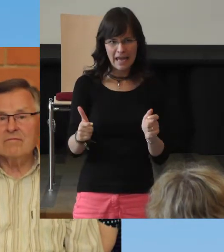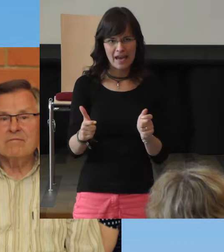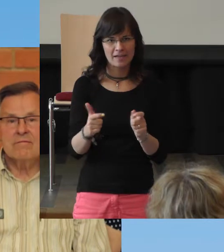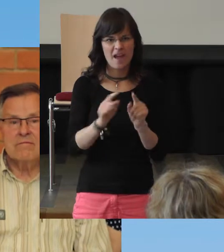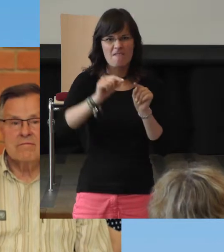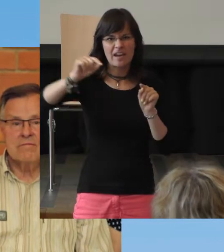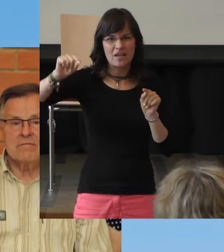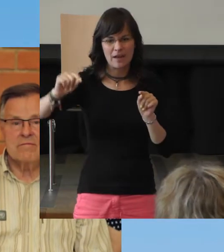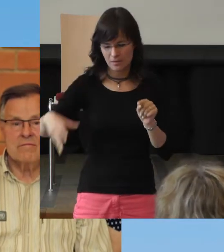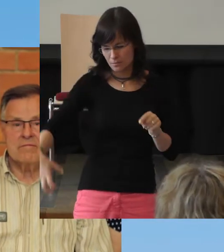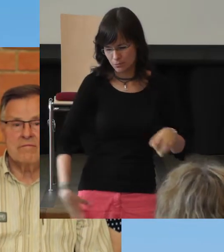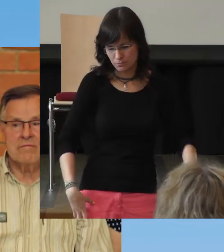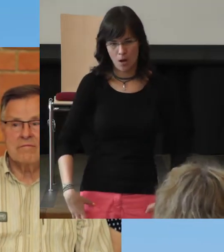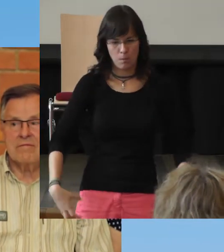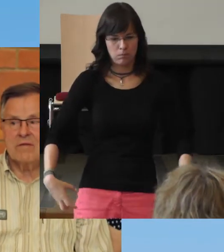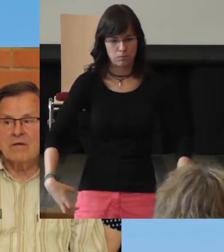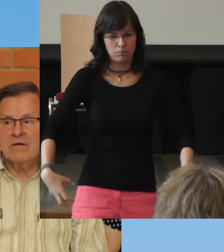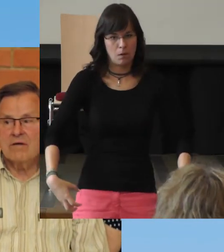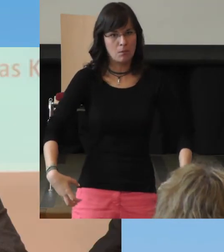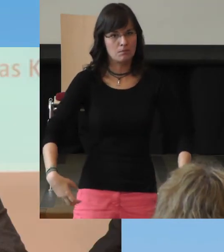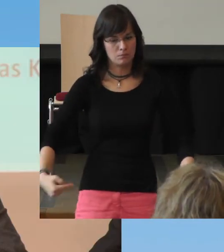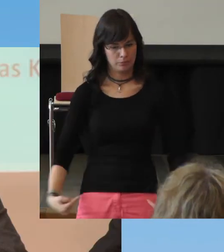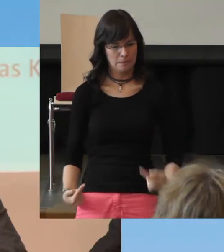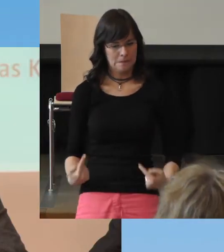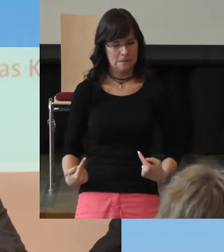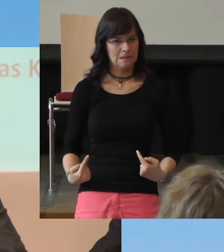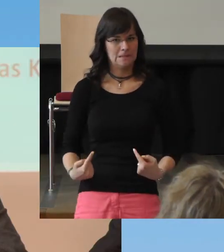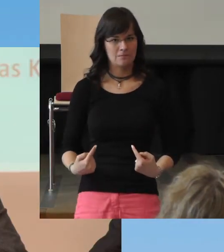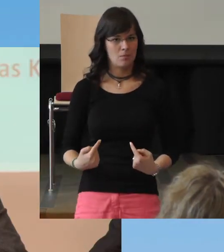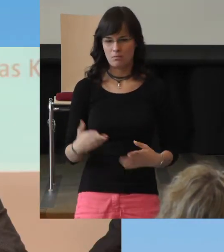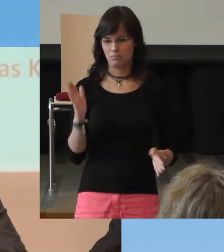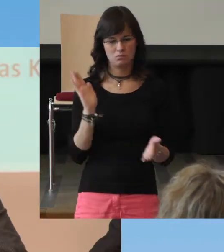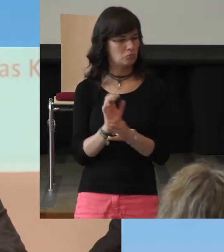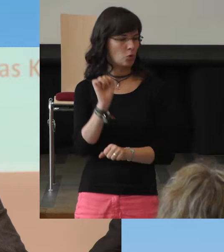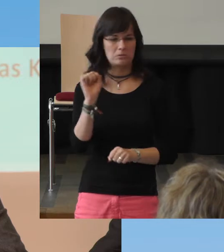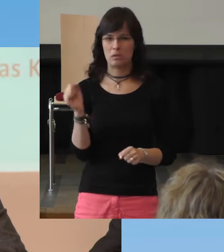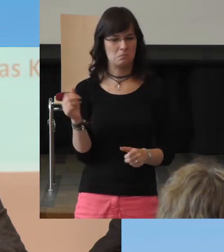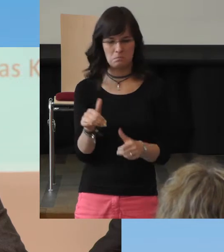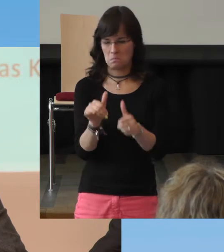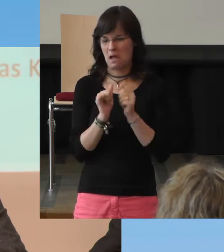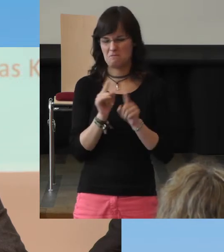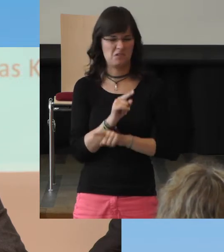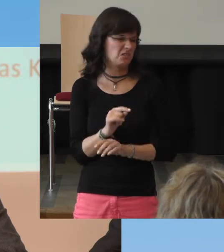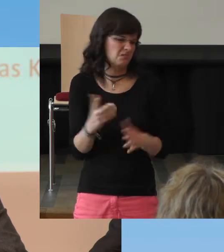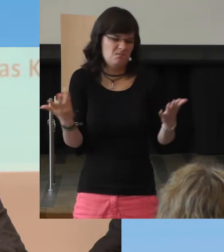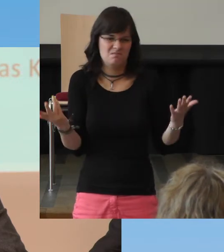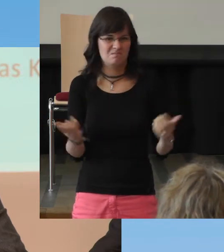Tag um die Oberschenkel mache auch Unterschenkel aber auch dort ist keine allzu große Besserung